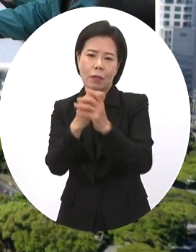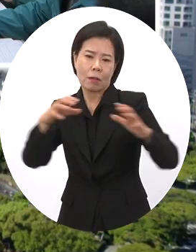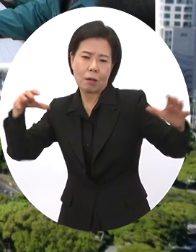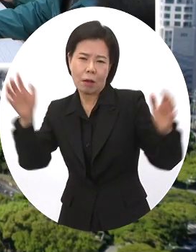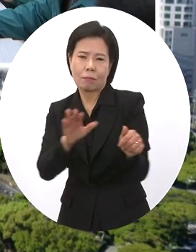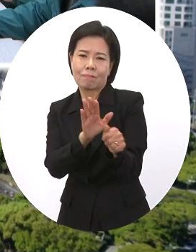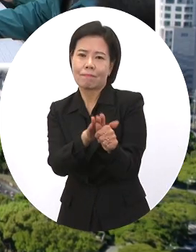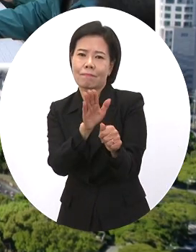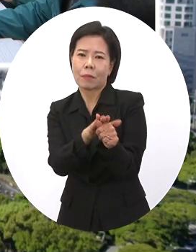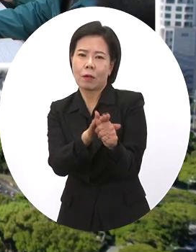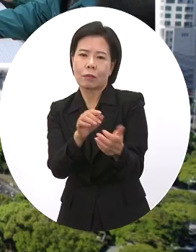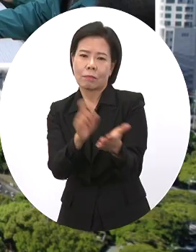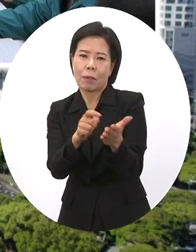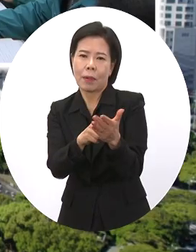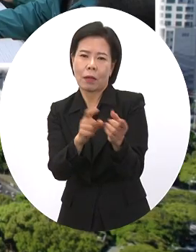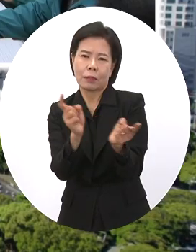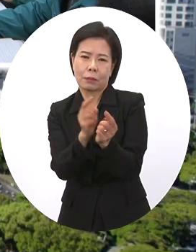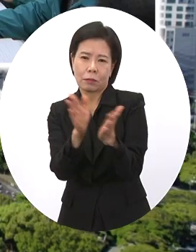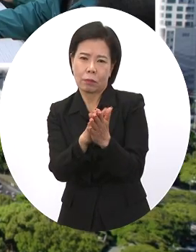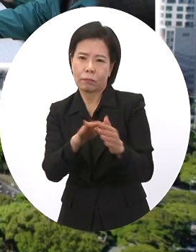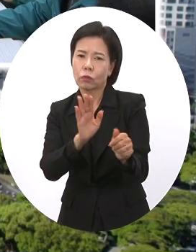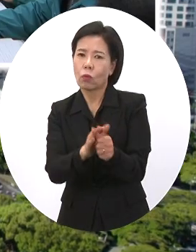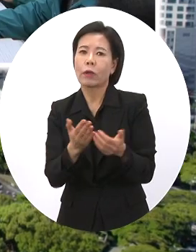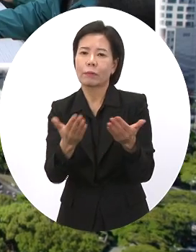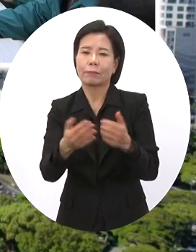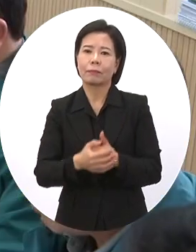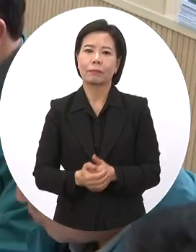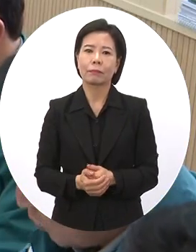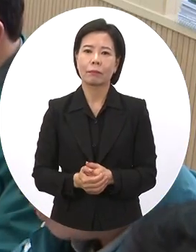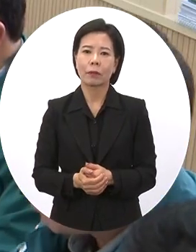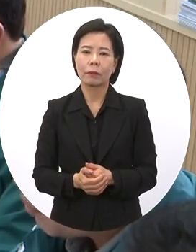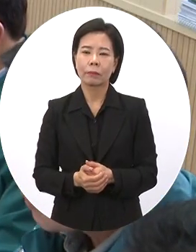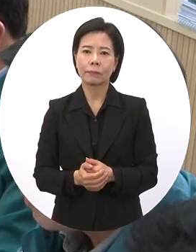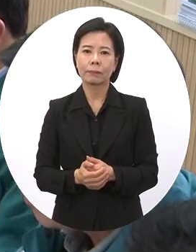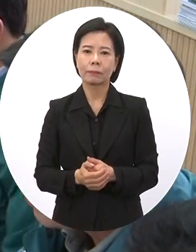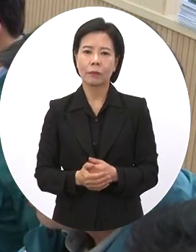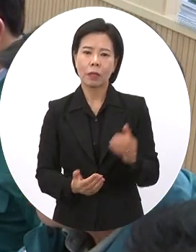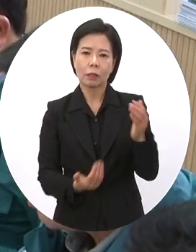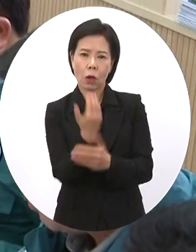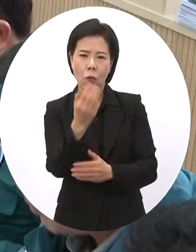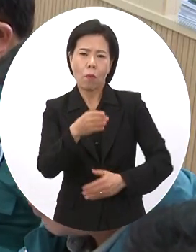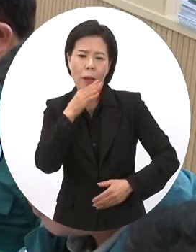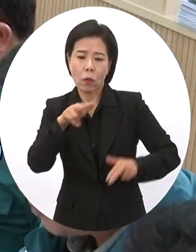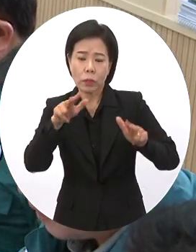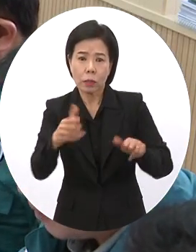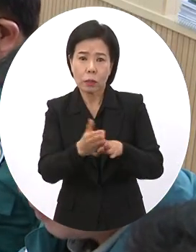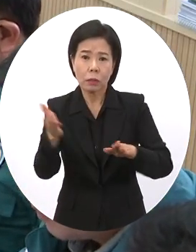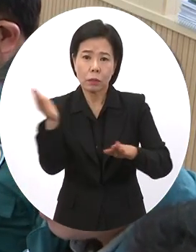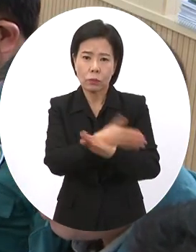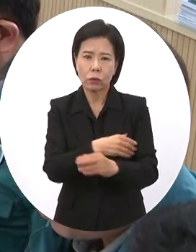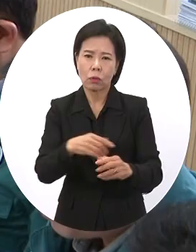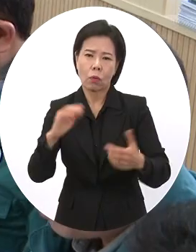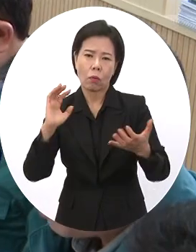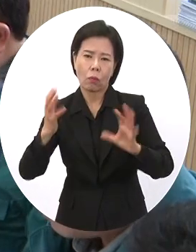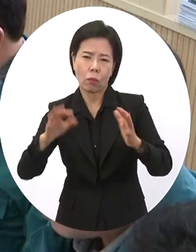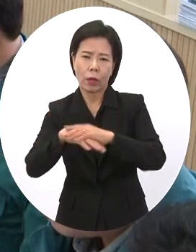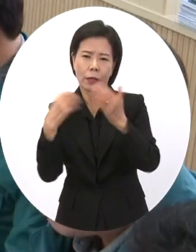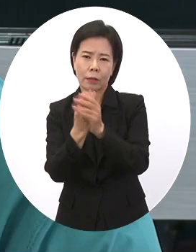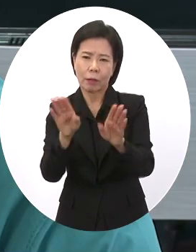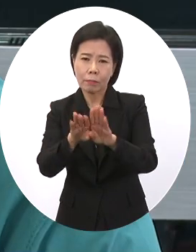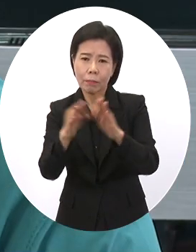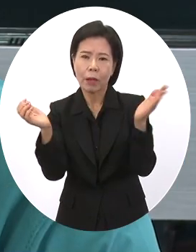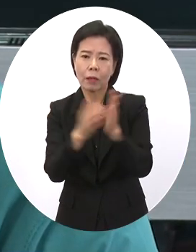행정력을 총동원하는 등 긴급 대응에 나섰습니다. 제주도는 사고 직후부터 긴급대책회의를